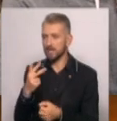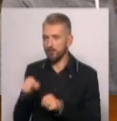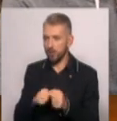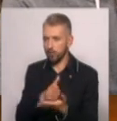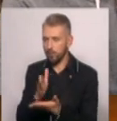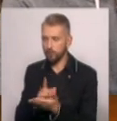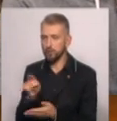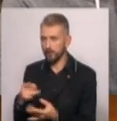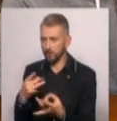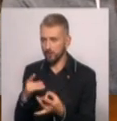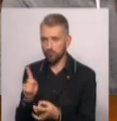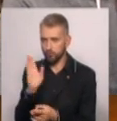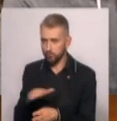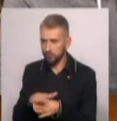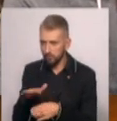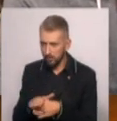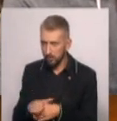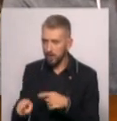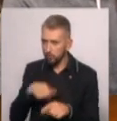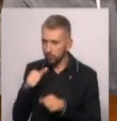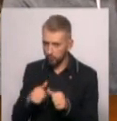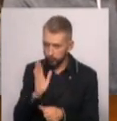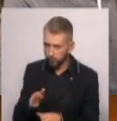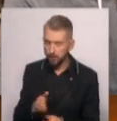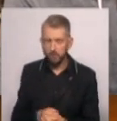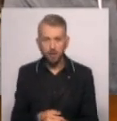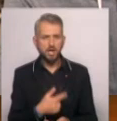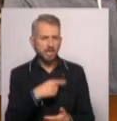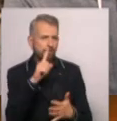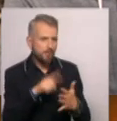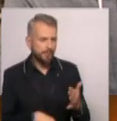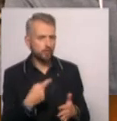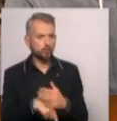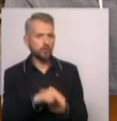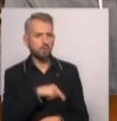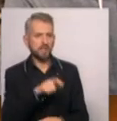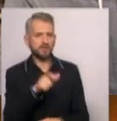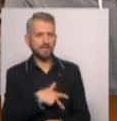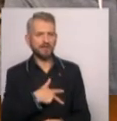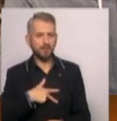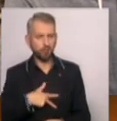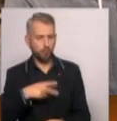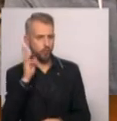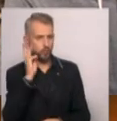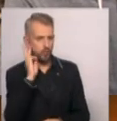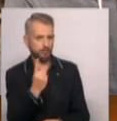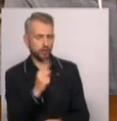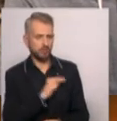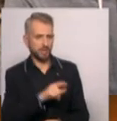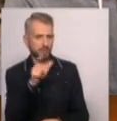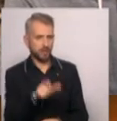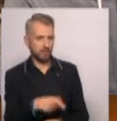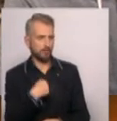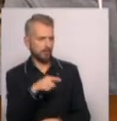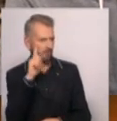які ви зазначили, все ж таки будуть впроваджені наступного року. Я впевнений, тому що працівник датського посольства, один з працівників, я